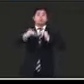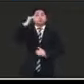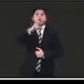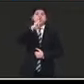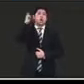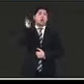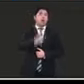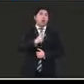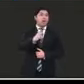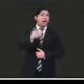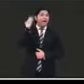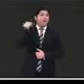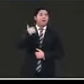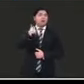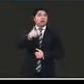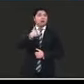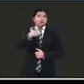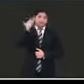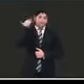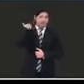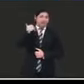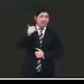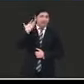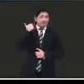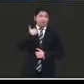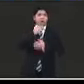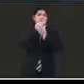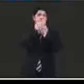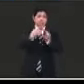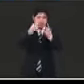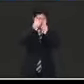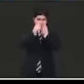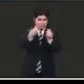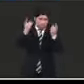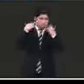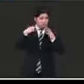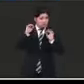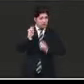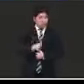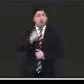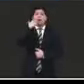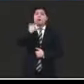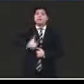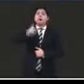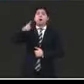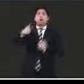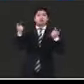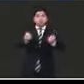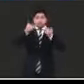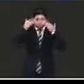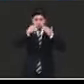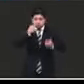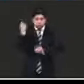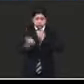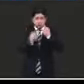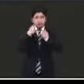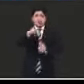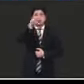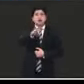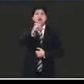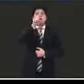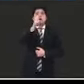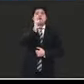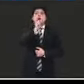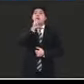kararı aldığımızı bir süre önce duyurmuştum bakanlığımız yaptığı çalışmayla 81